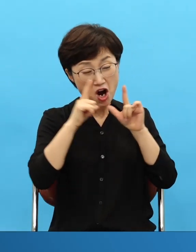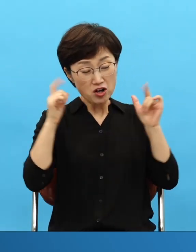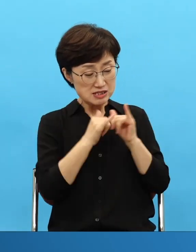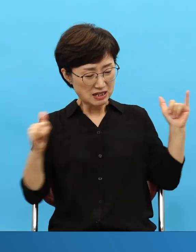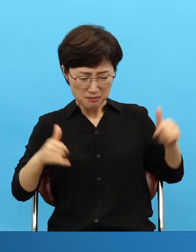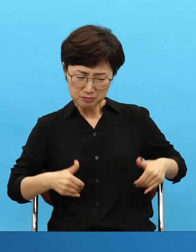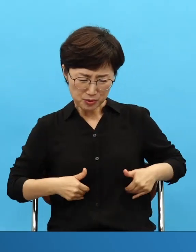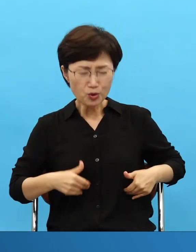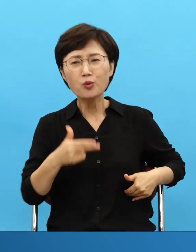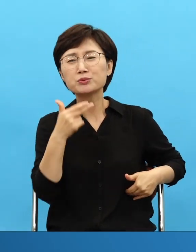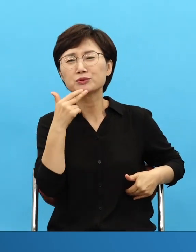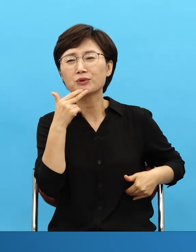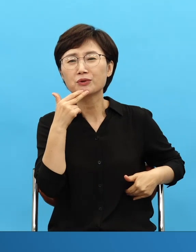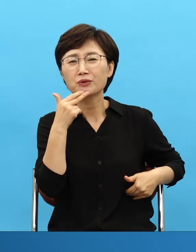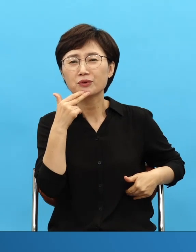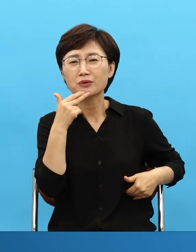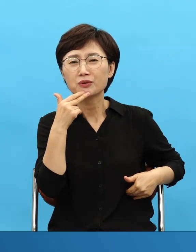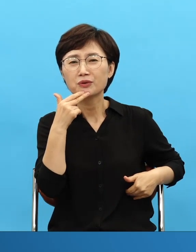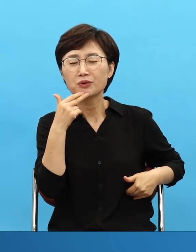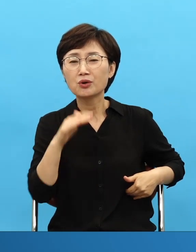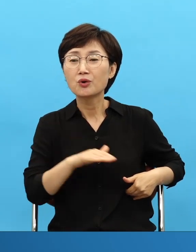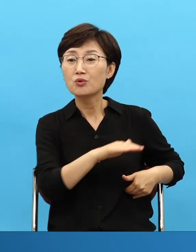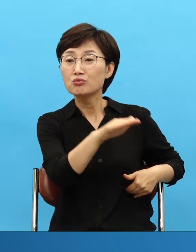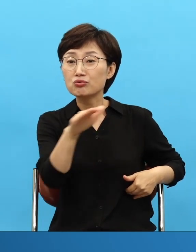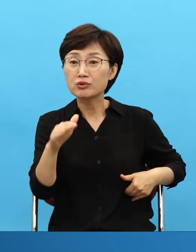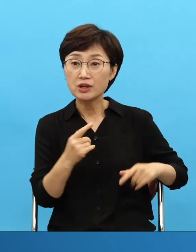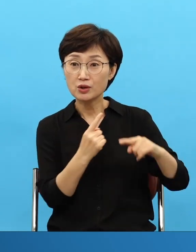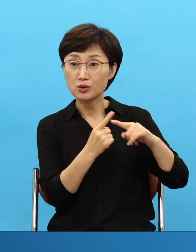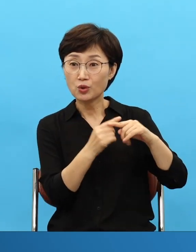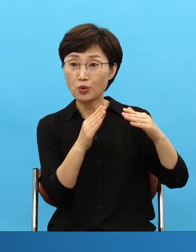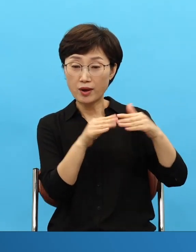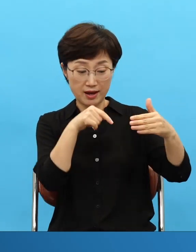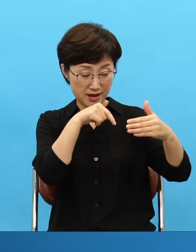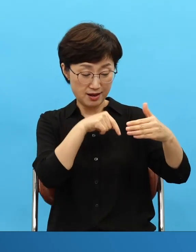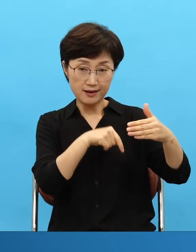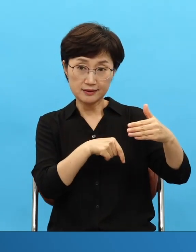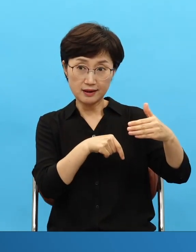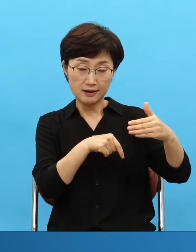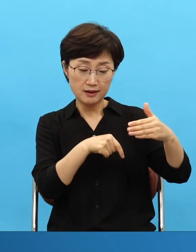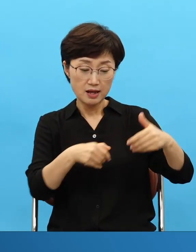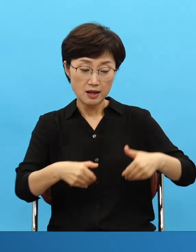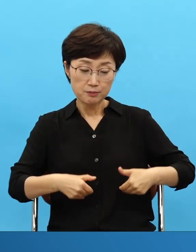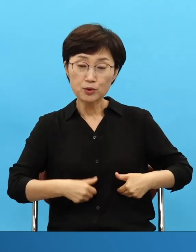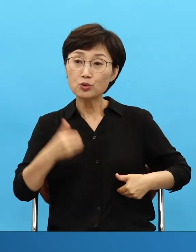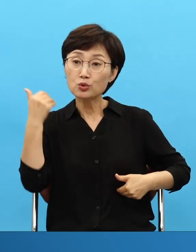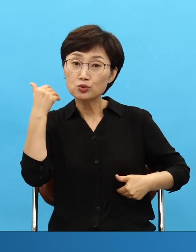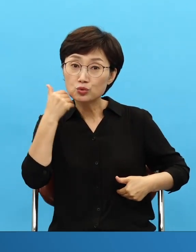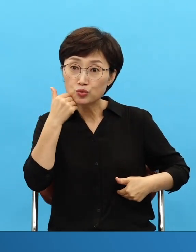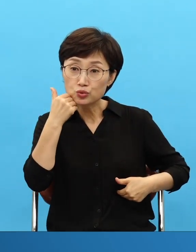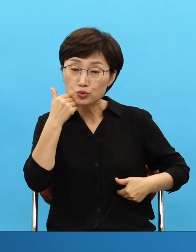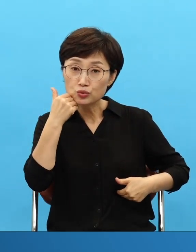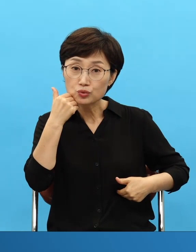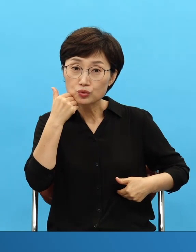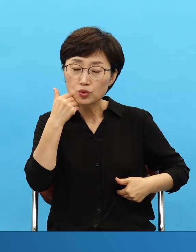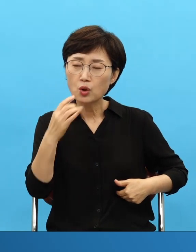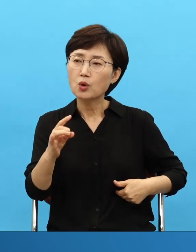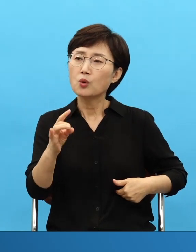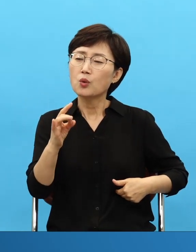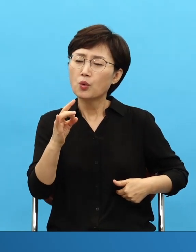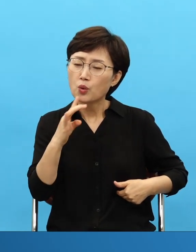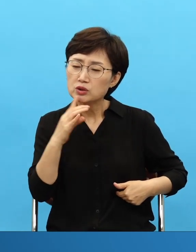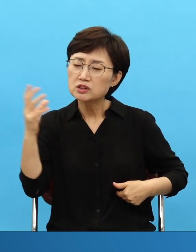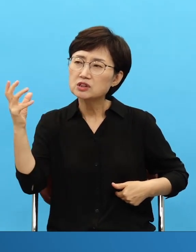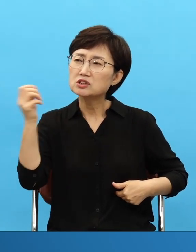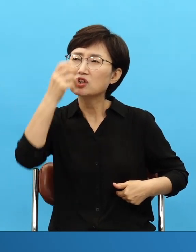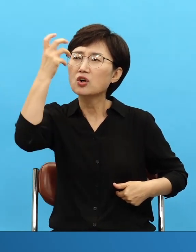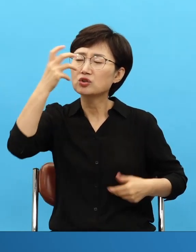in our church. 우리 교회는 오직 성경에 있는 대로 복음 전하는 게